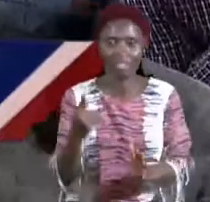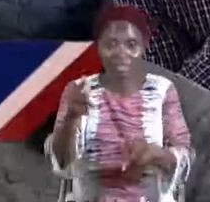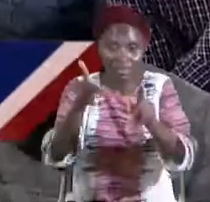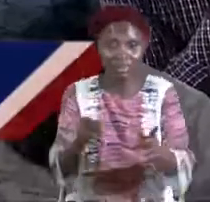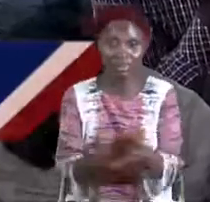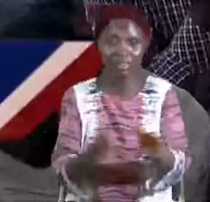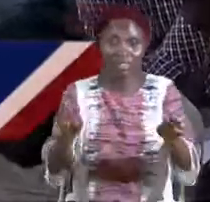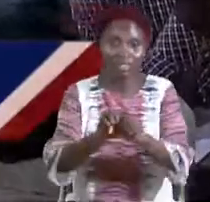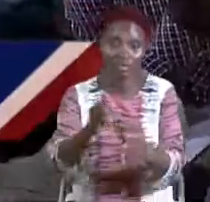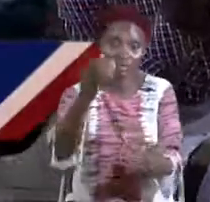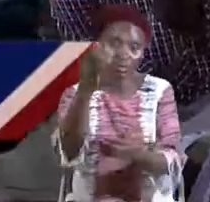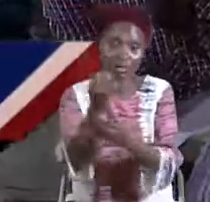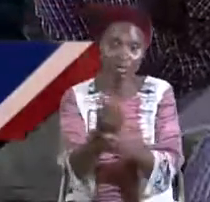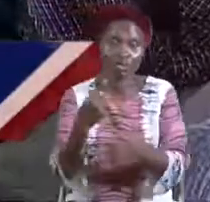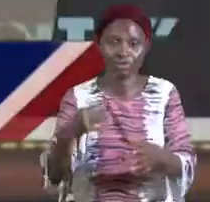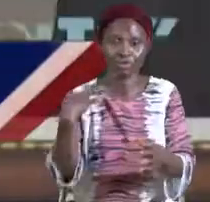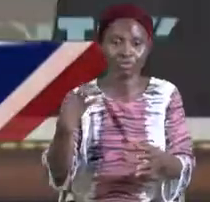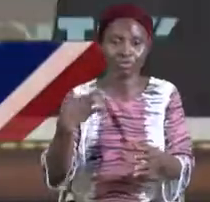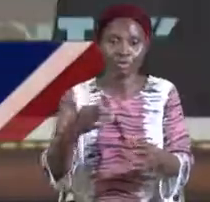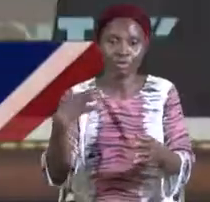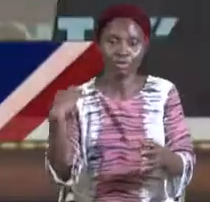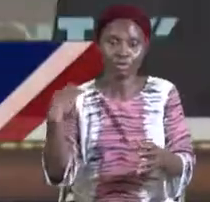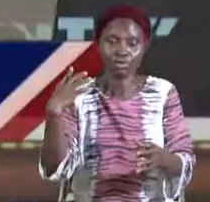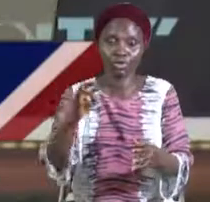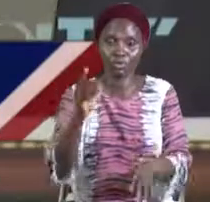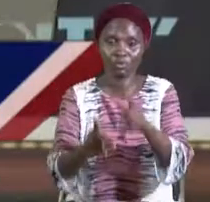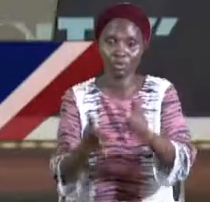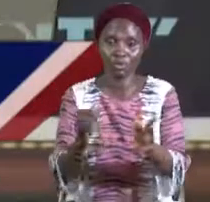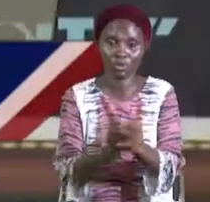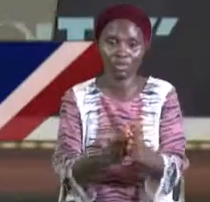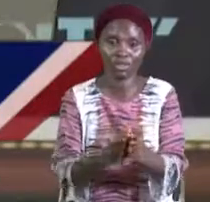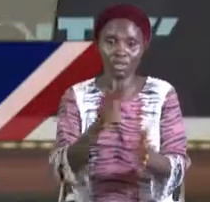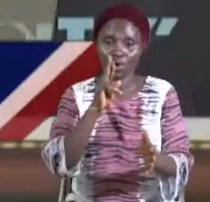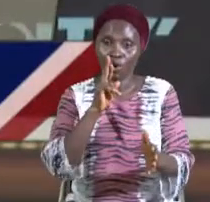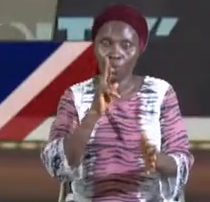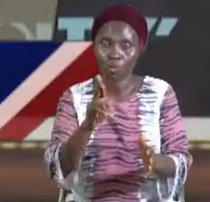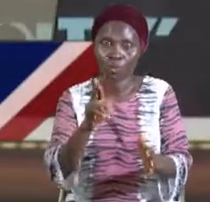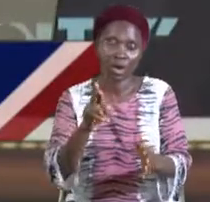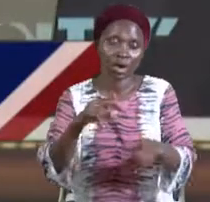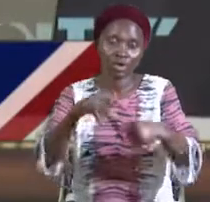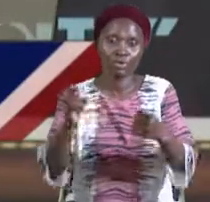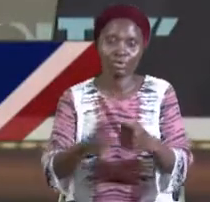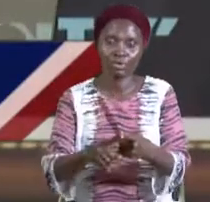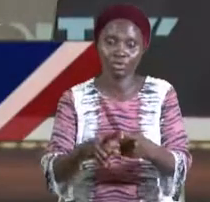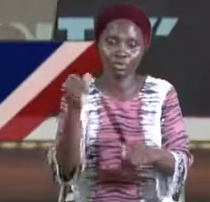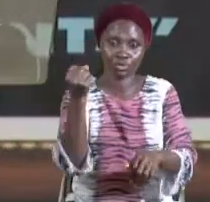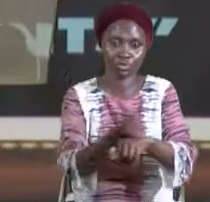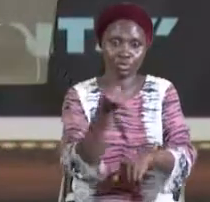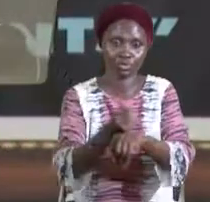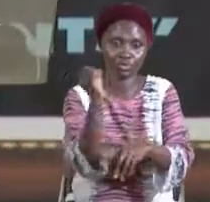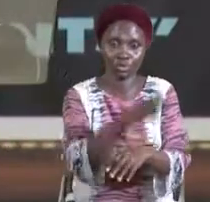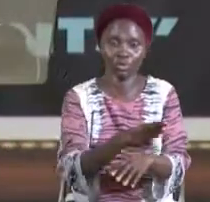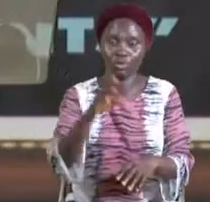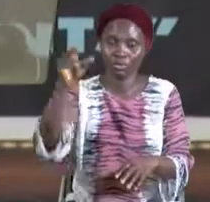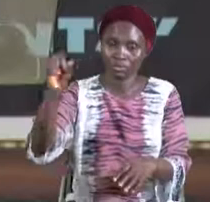disputeur, quelqu'un qui a saisi l'habit de ceux-là qui voulaient lapider Étienne jusqu'à la mort, sur la